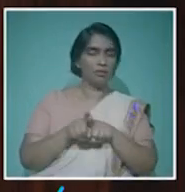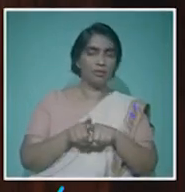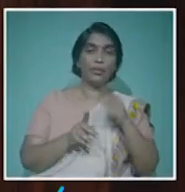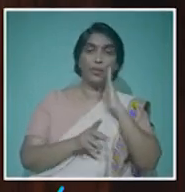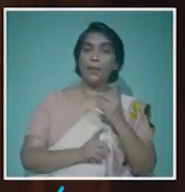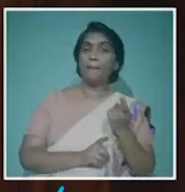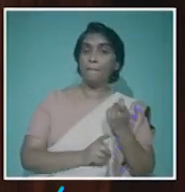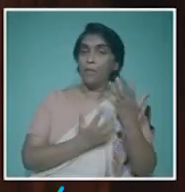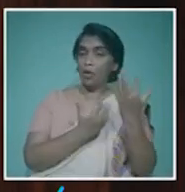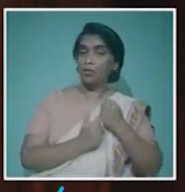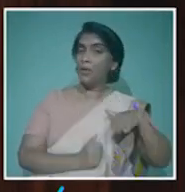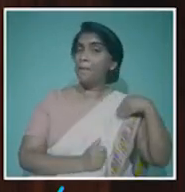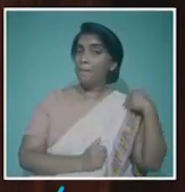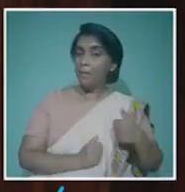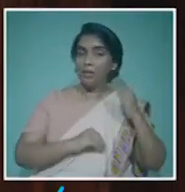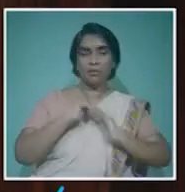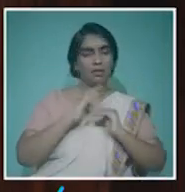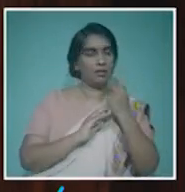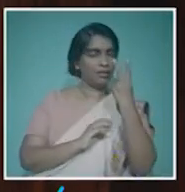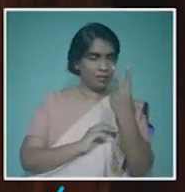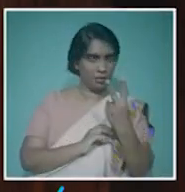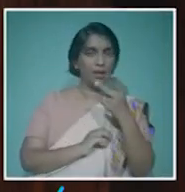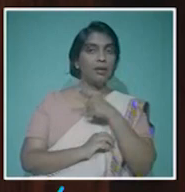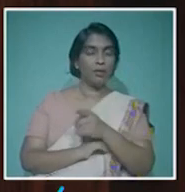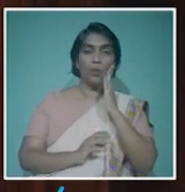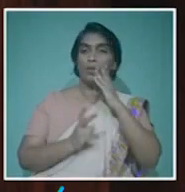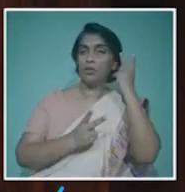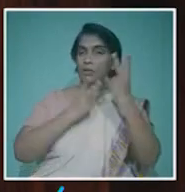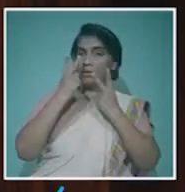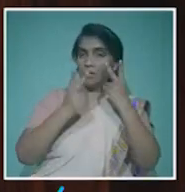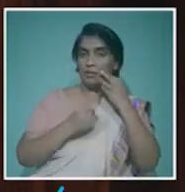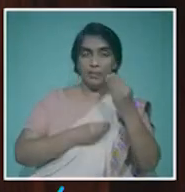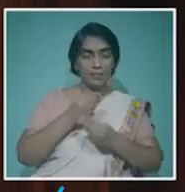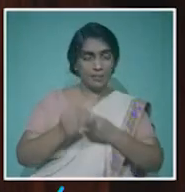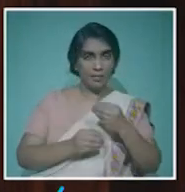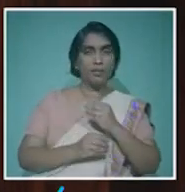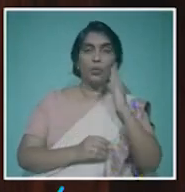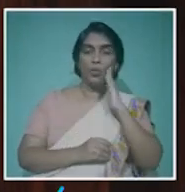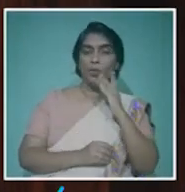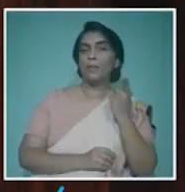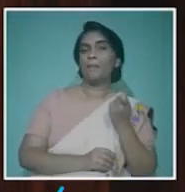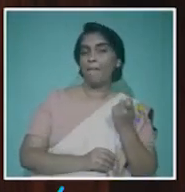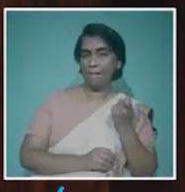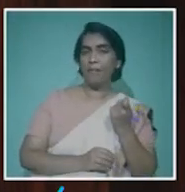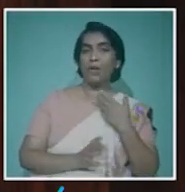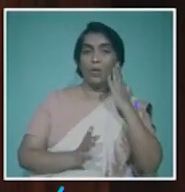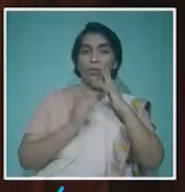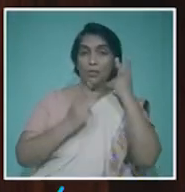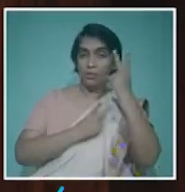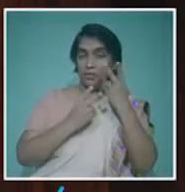විදේශ විනිමය ලැබෙන ප්‍රධාන ක්‍රම දෙකක් තියෙනවා. ඒක තමයි සංචාරක ව්‍යාපාරය සහ විදේශ ප්‍රේෂණ. අපිට